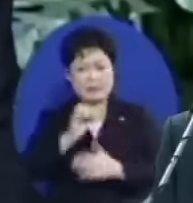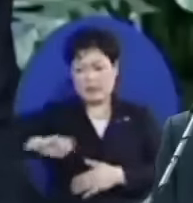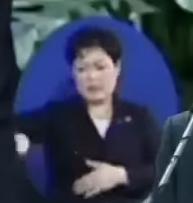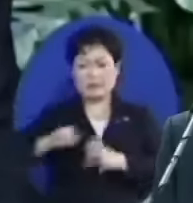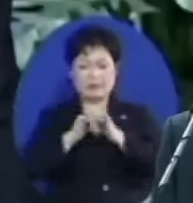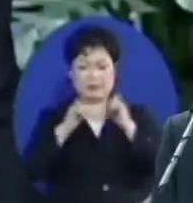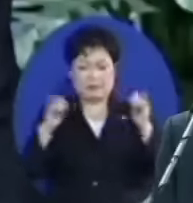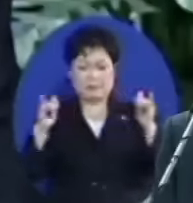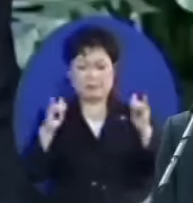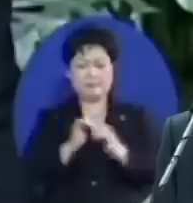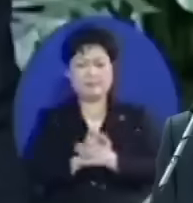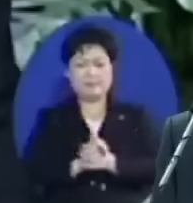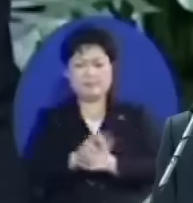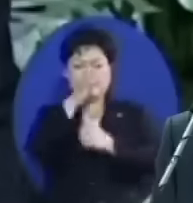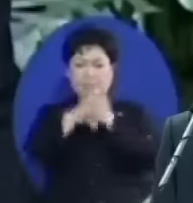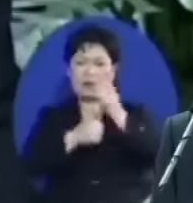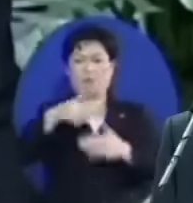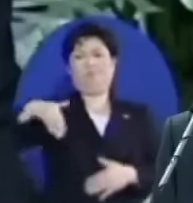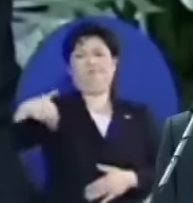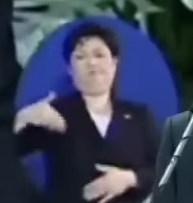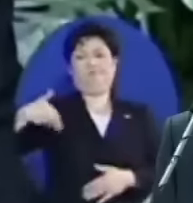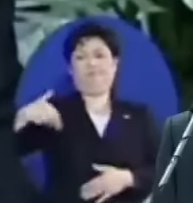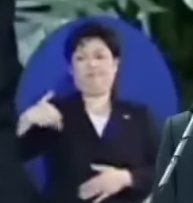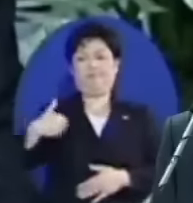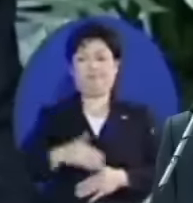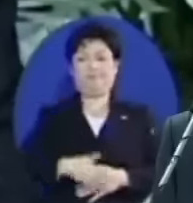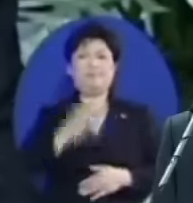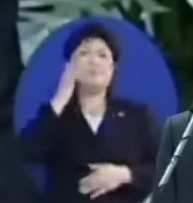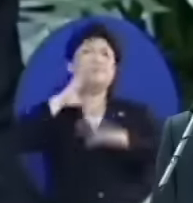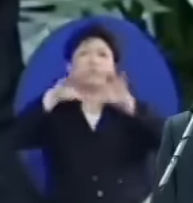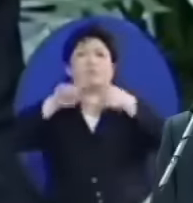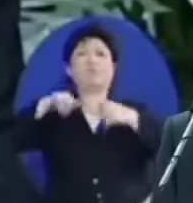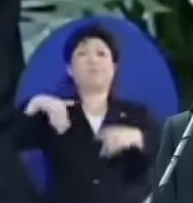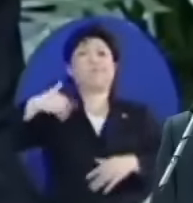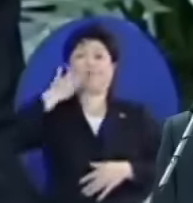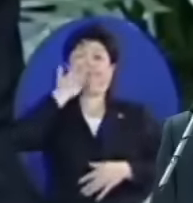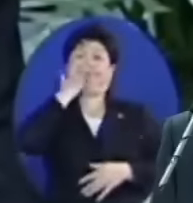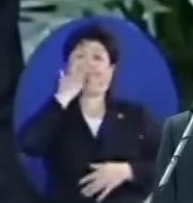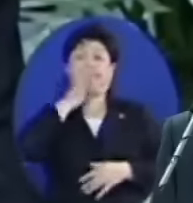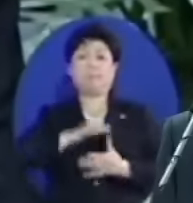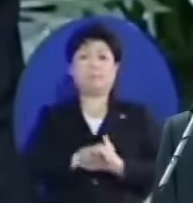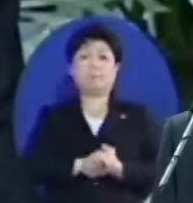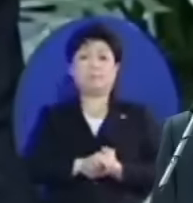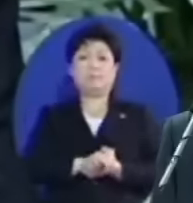자, 하나님도 모르고 천국도 모르고